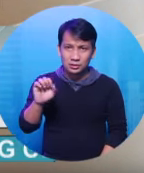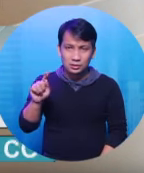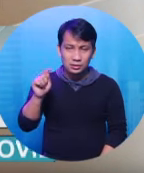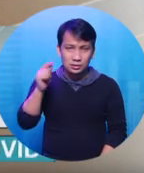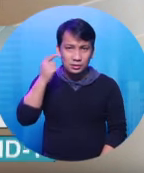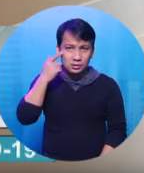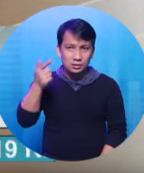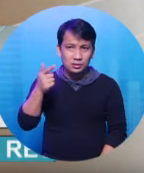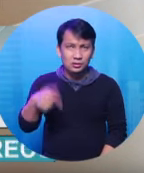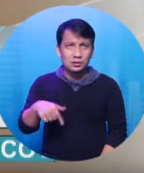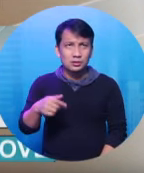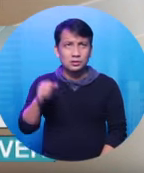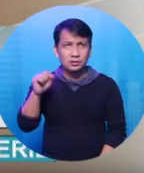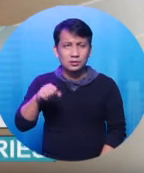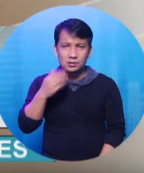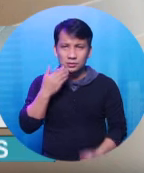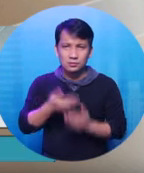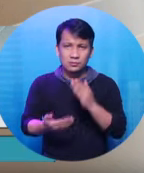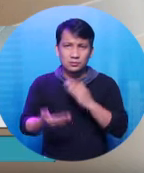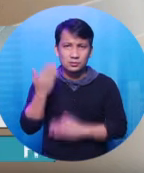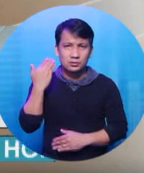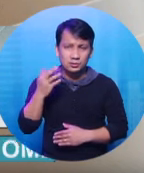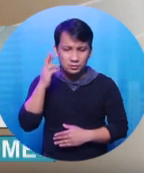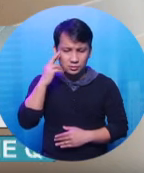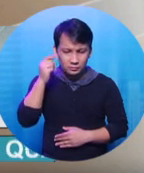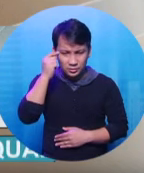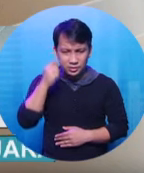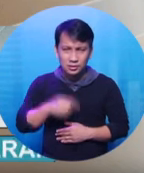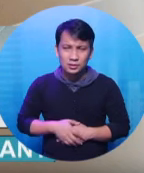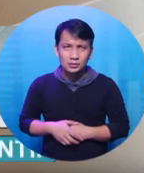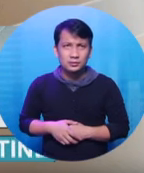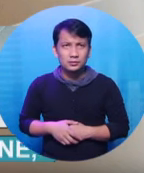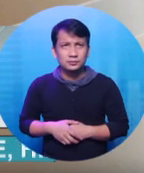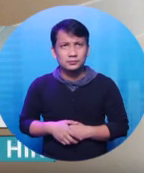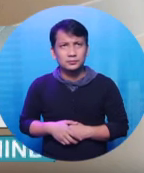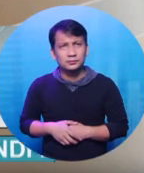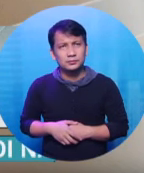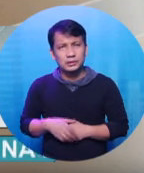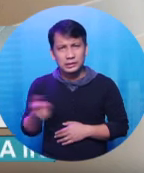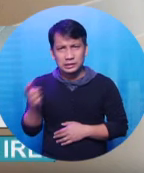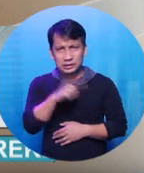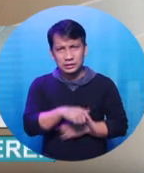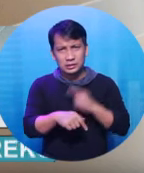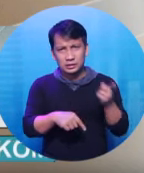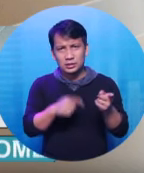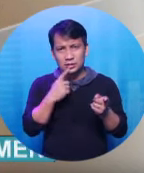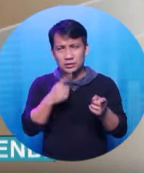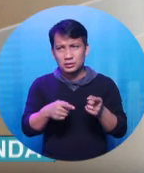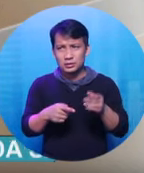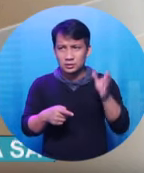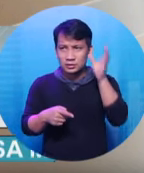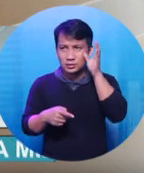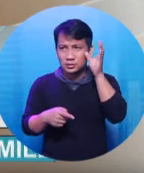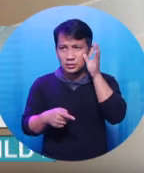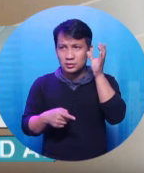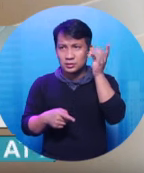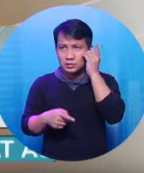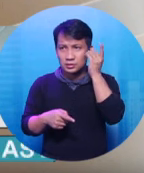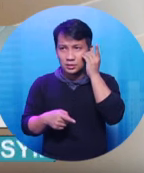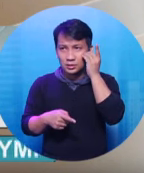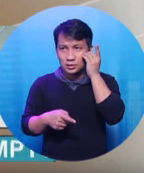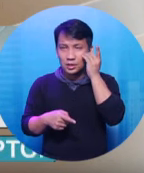umaga. Yes, sir. Magandang umaga po, Sir Rafi. Okay. Ito pong isang nangangalang Carla Tan